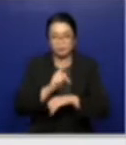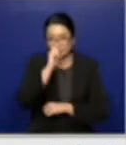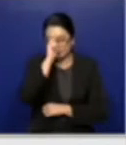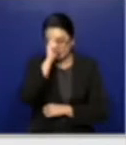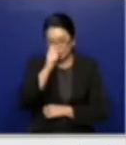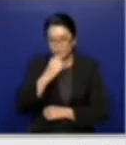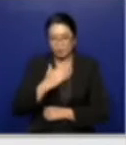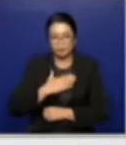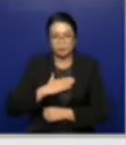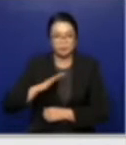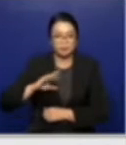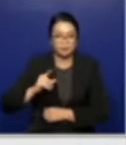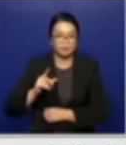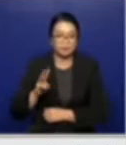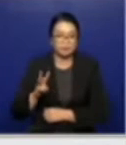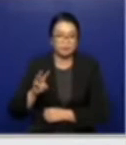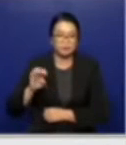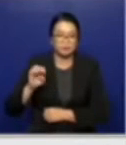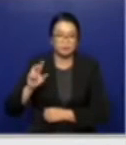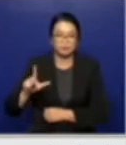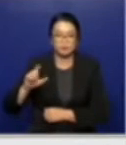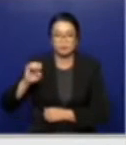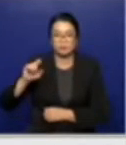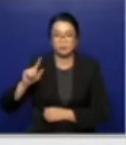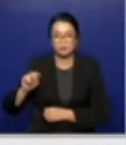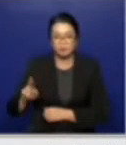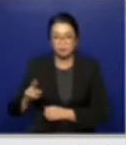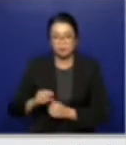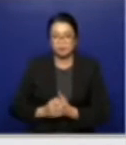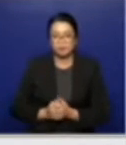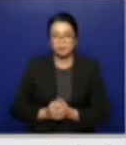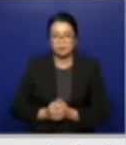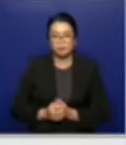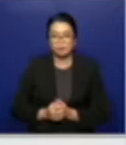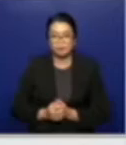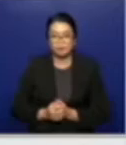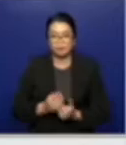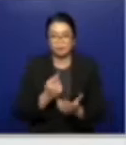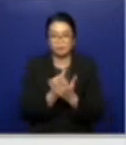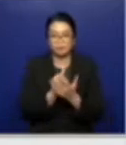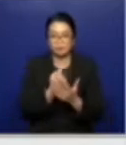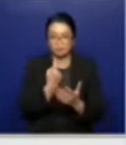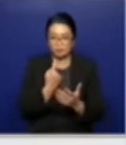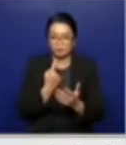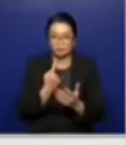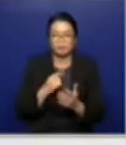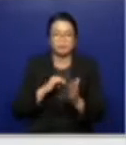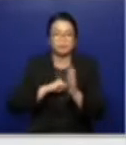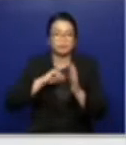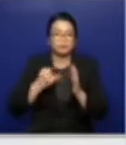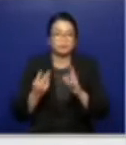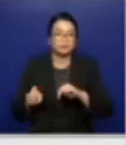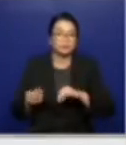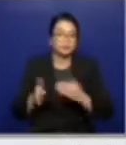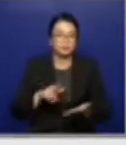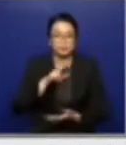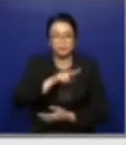ระผมนายชวลิตวิชยสุทธิ์สมาชิกสภาผู้แทนราษฎรจังหวัดนครพนมพรรคเพื่